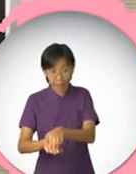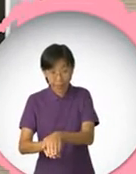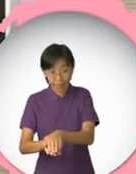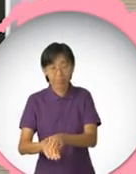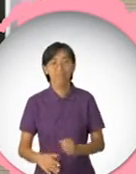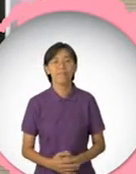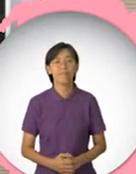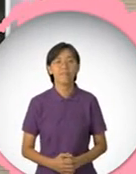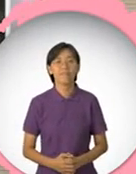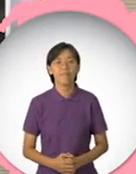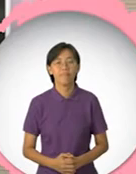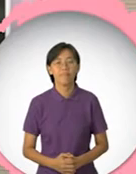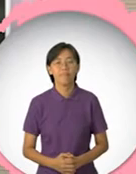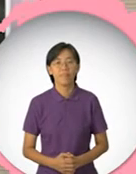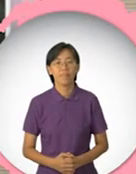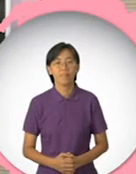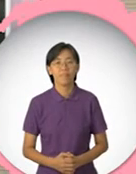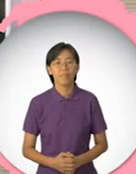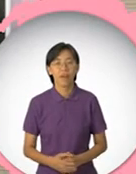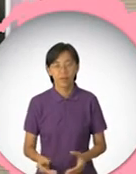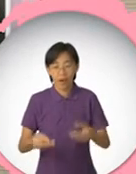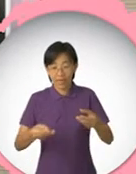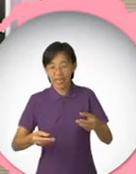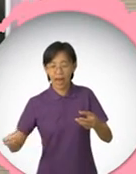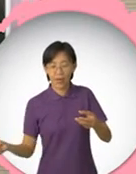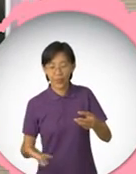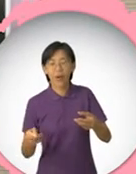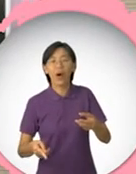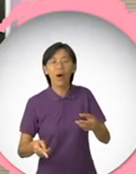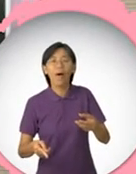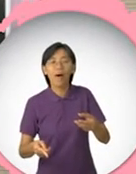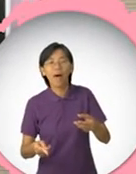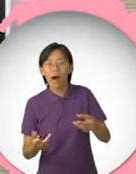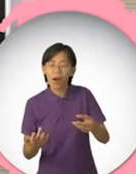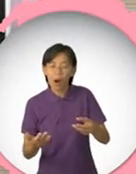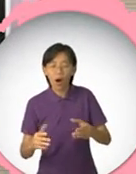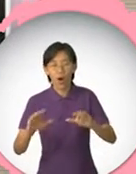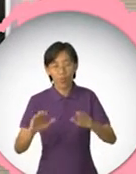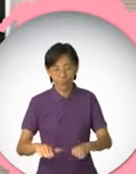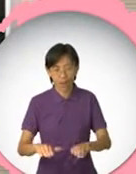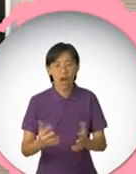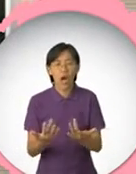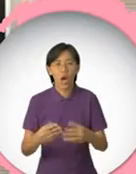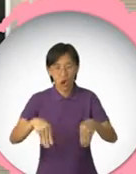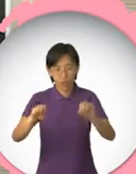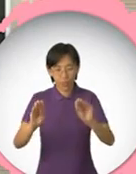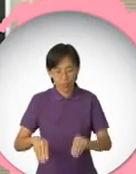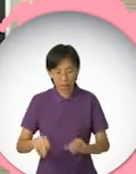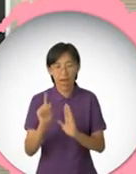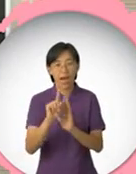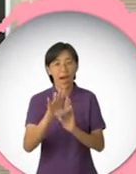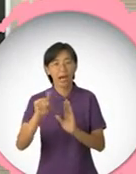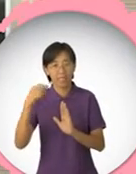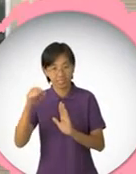แล้วเราก็จะพักไว้ค่ะโรยนวลค่ะแล้วก็พักเอาไว้ประมาณ 5-10 นาท ี นะคะคลุมแผ่นพลาสติกด้วยนะ